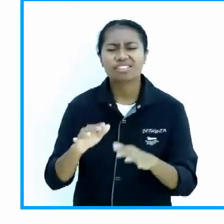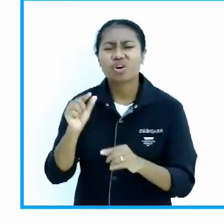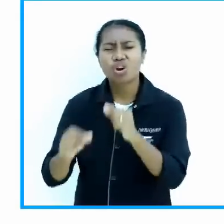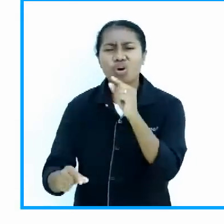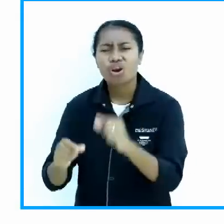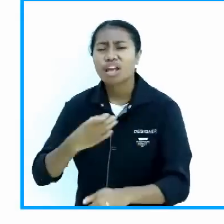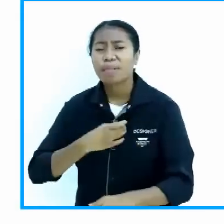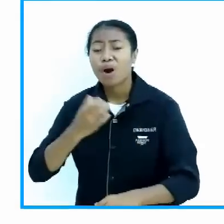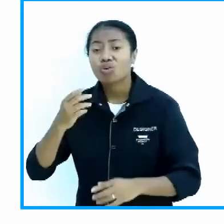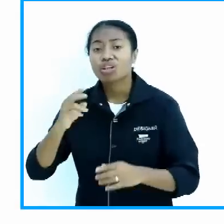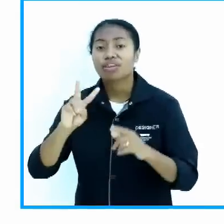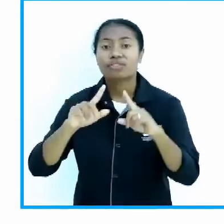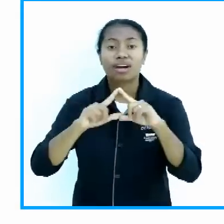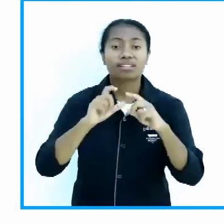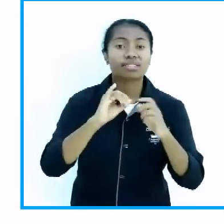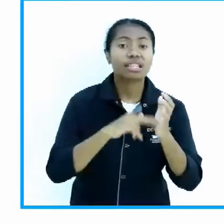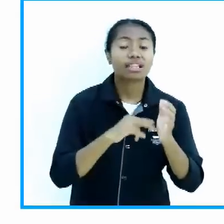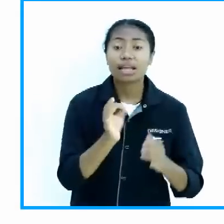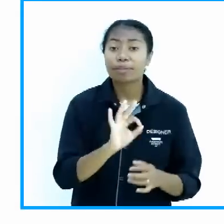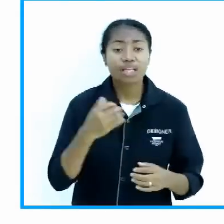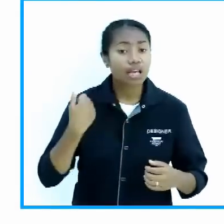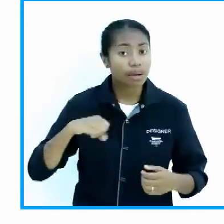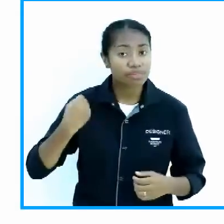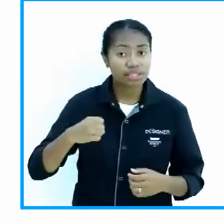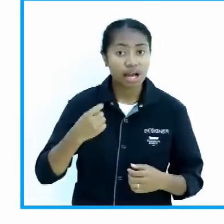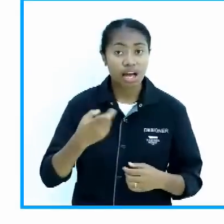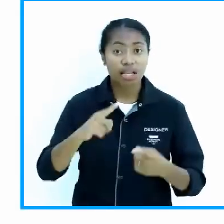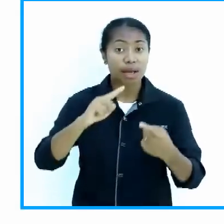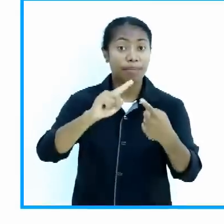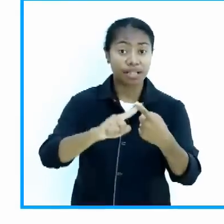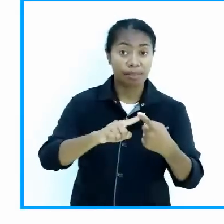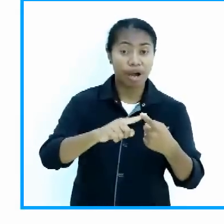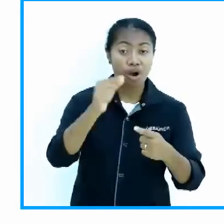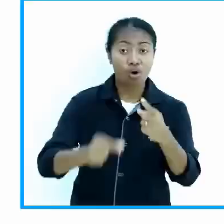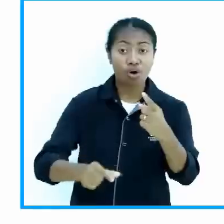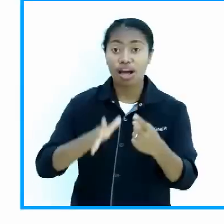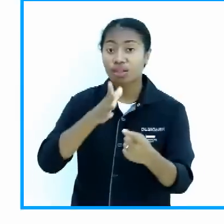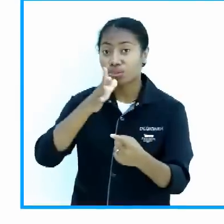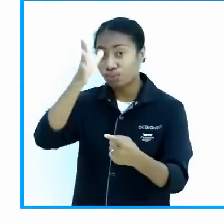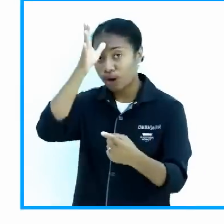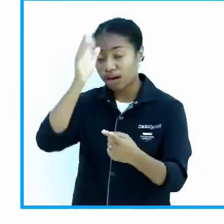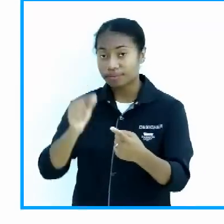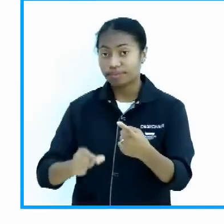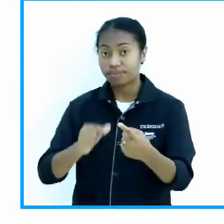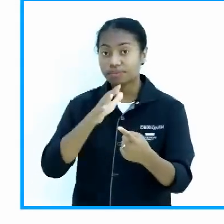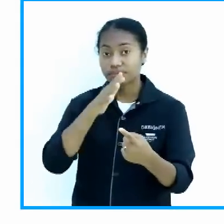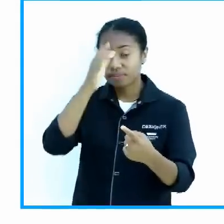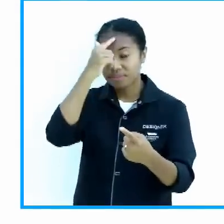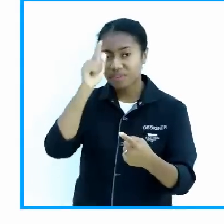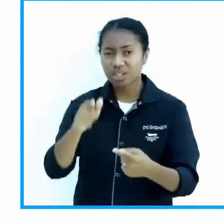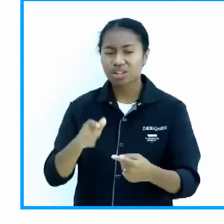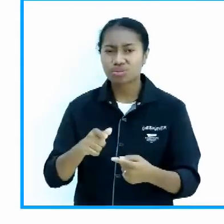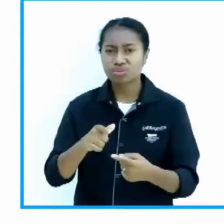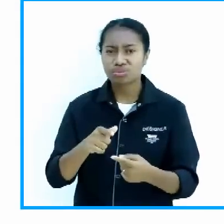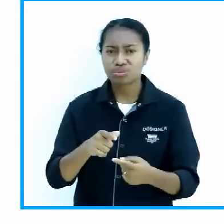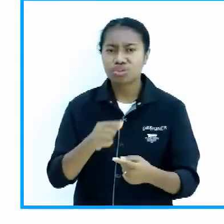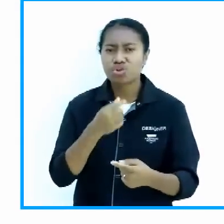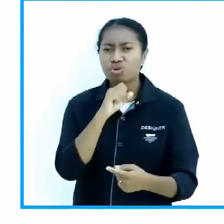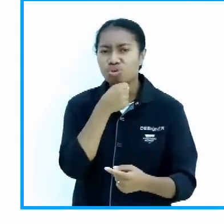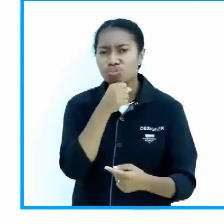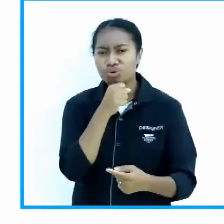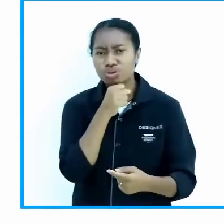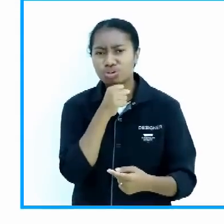Satu, orang tua. Di rumah saya ada oma, sudah umur di atas 80 tahun, tidak bisa divaksin, walaupun